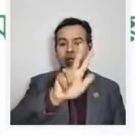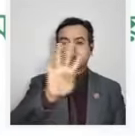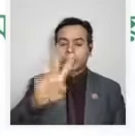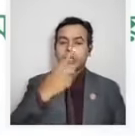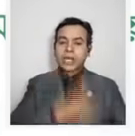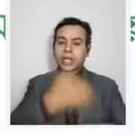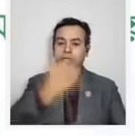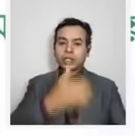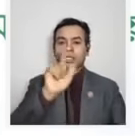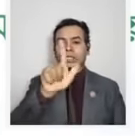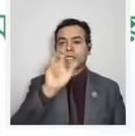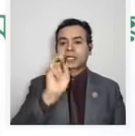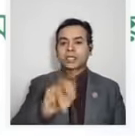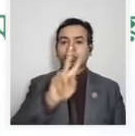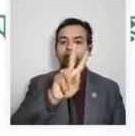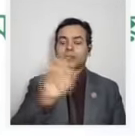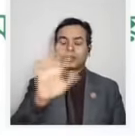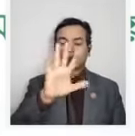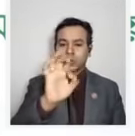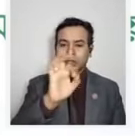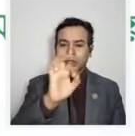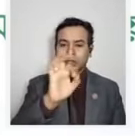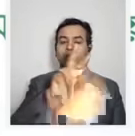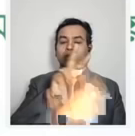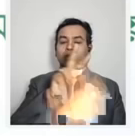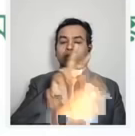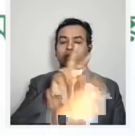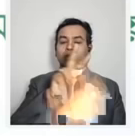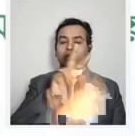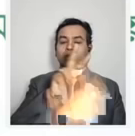3,674 জন, মোট আইসোলেশন শয্যা